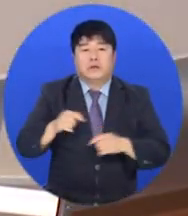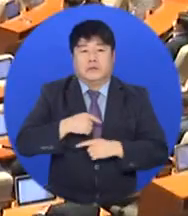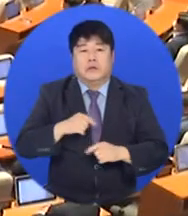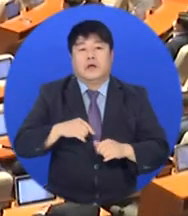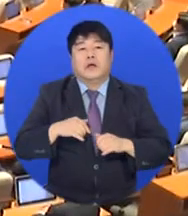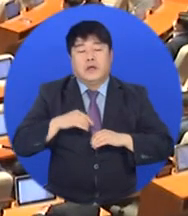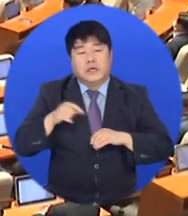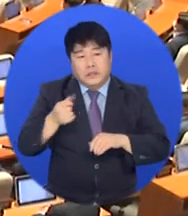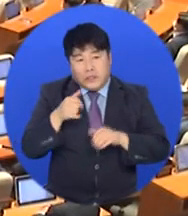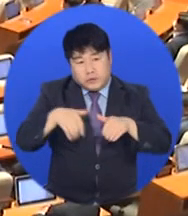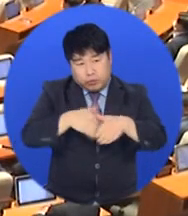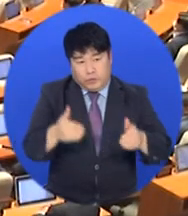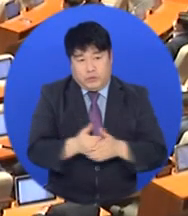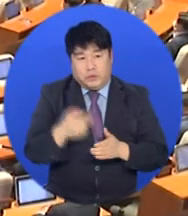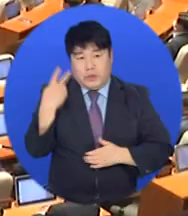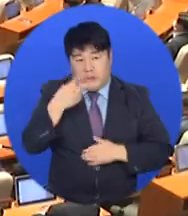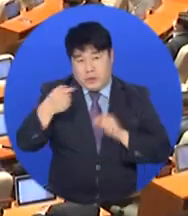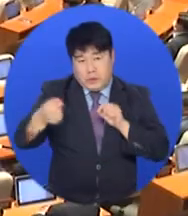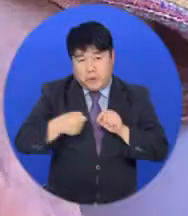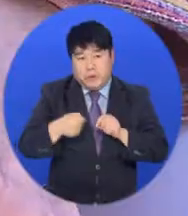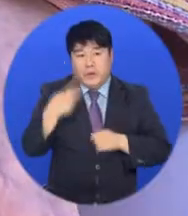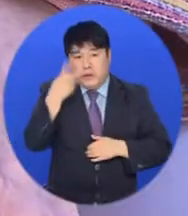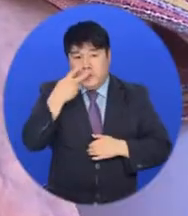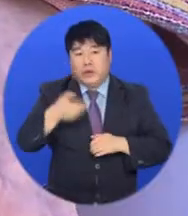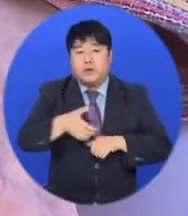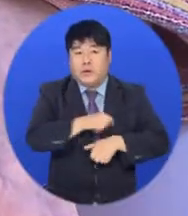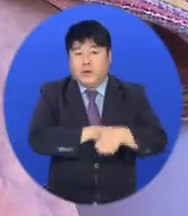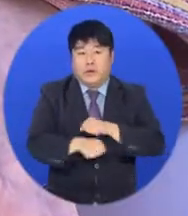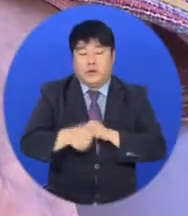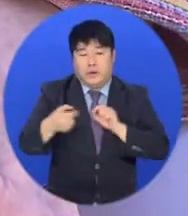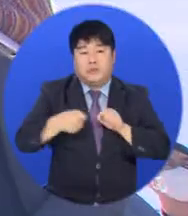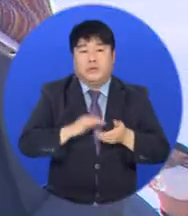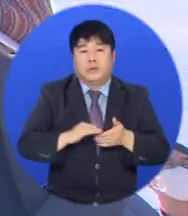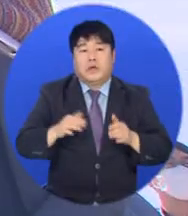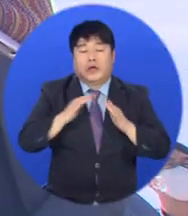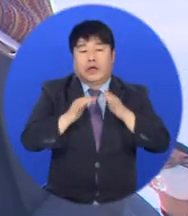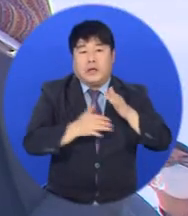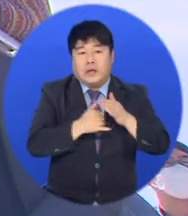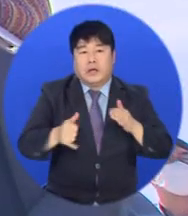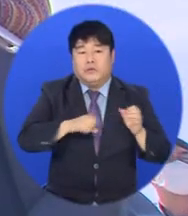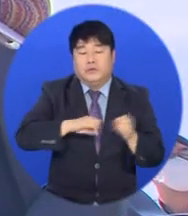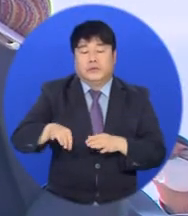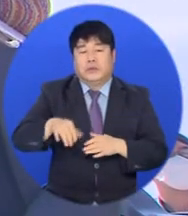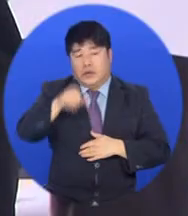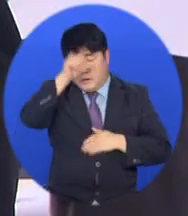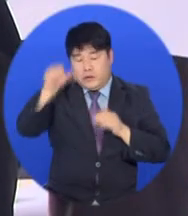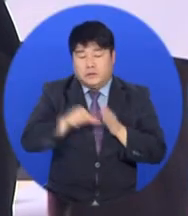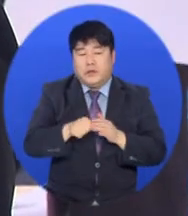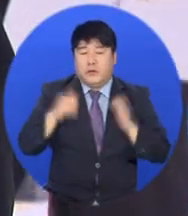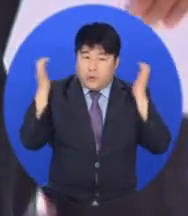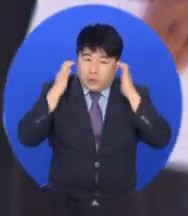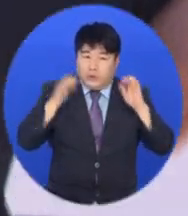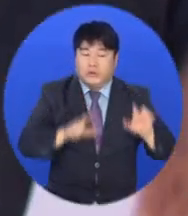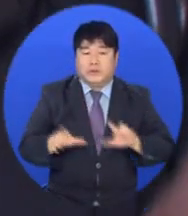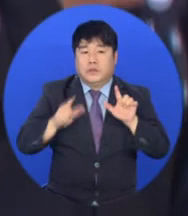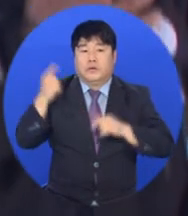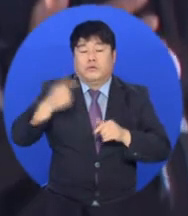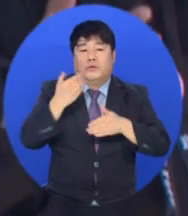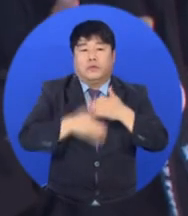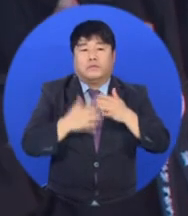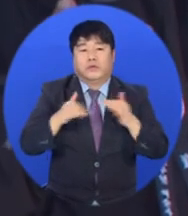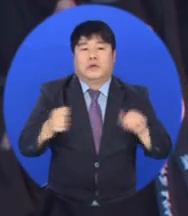회부돼 본격적인 심의를 앞두고 있습니다. 평생을 가족을 잃은 고통 속에서 살아온 유족들은 내년